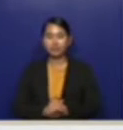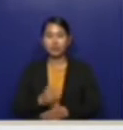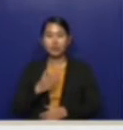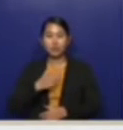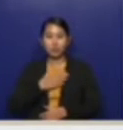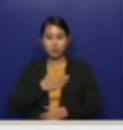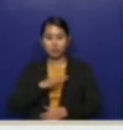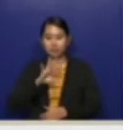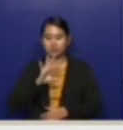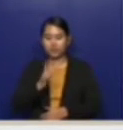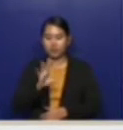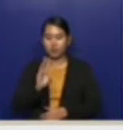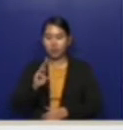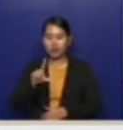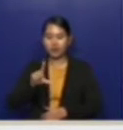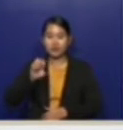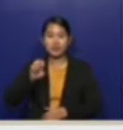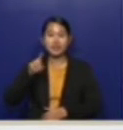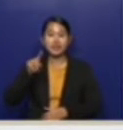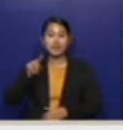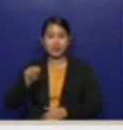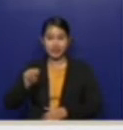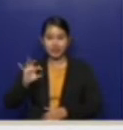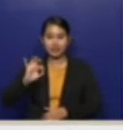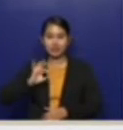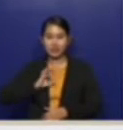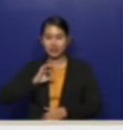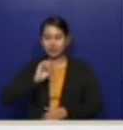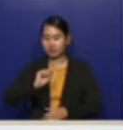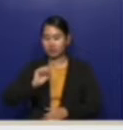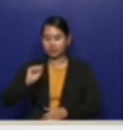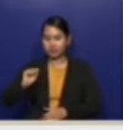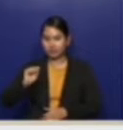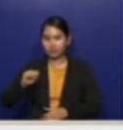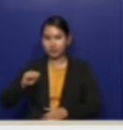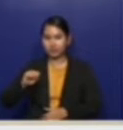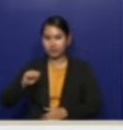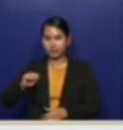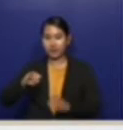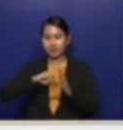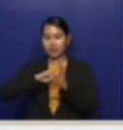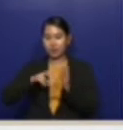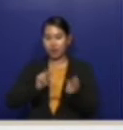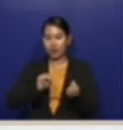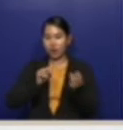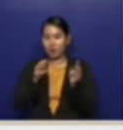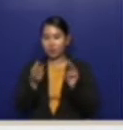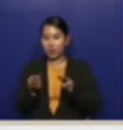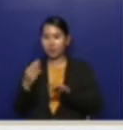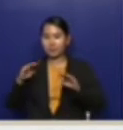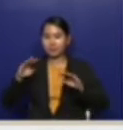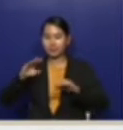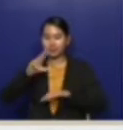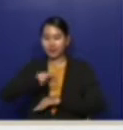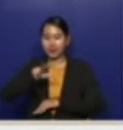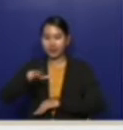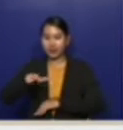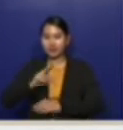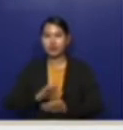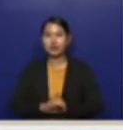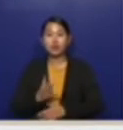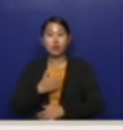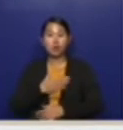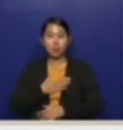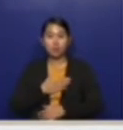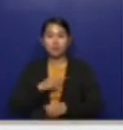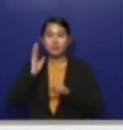กระผมนายชวลิตวิชยสุทธิ์สมาชิกสภาผู้แทนราษฎรจังหวัดนครพนมพรรคเพื่อไทยกระผมขอแสด